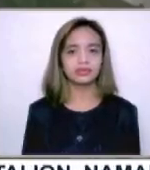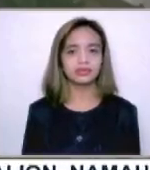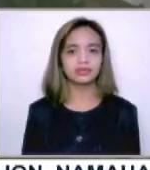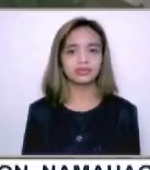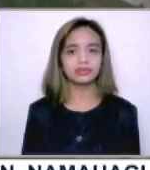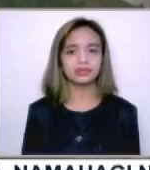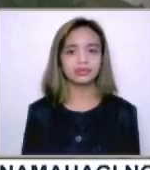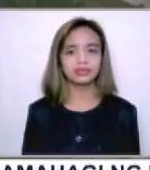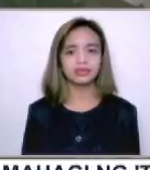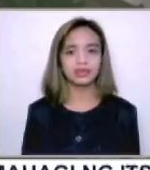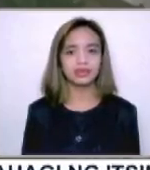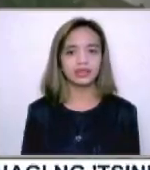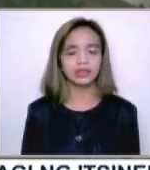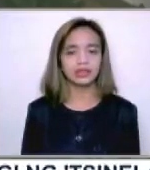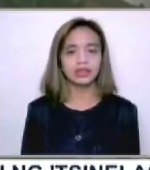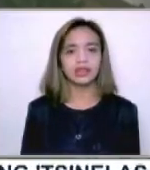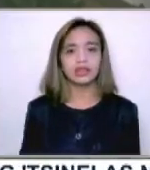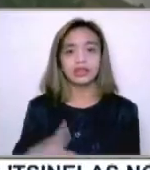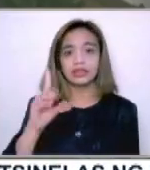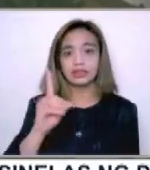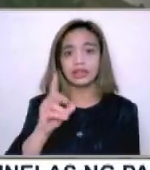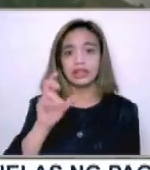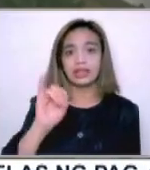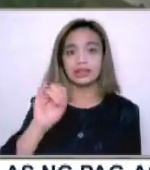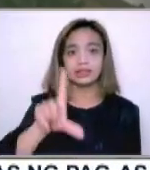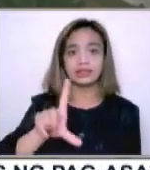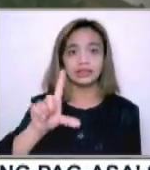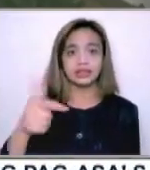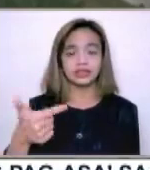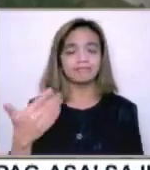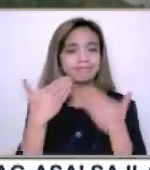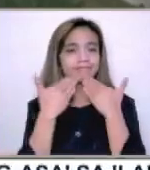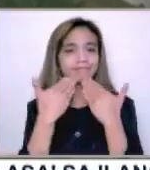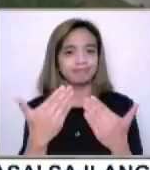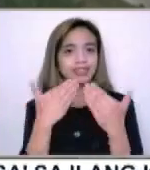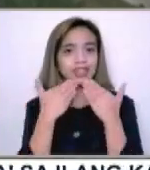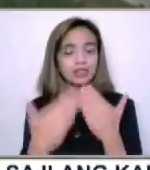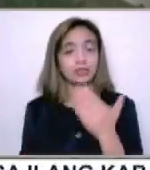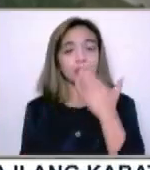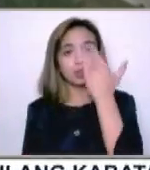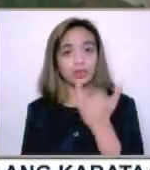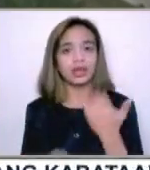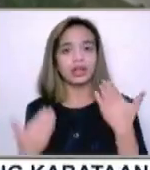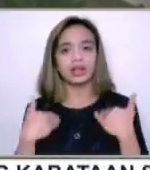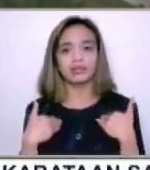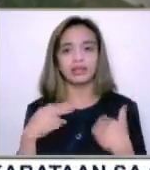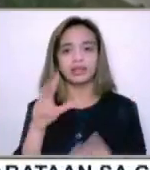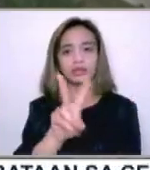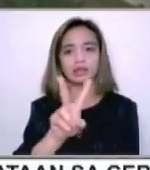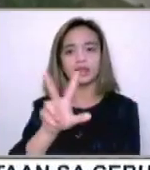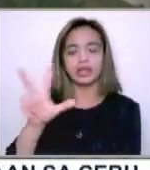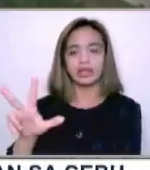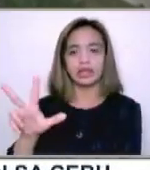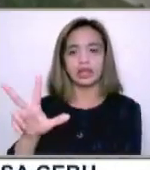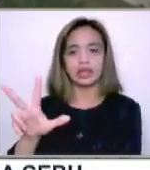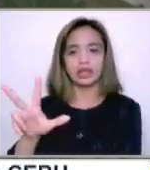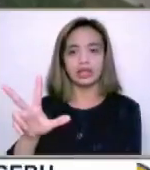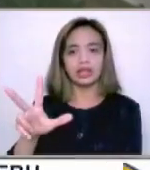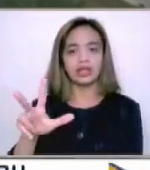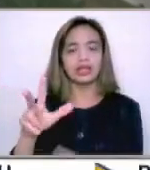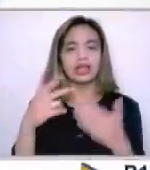Nagpasalamat ang Department of Interior and Local Government at naabot na ng 23 lungsod sa bansa ang population